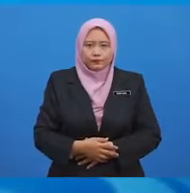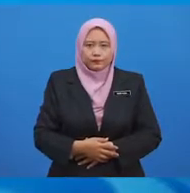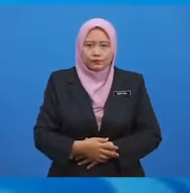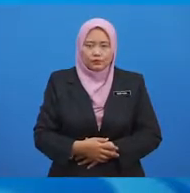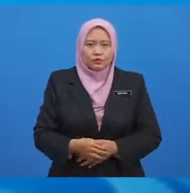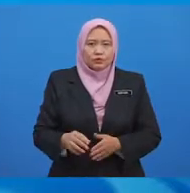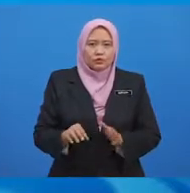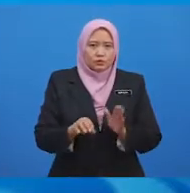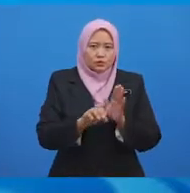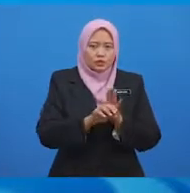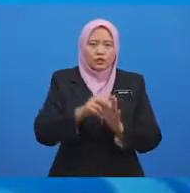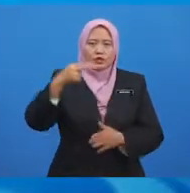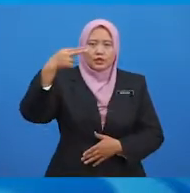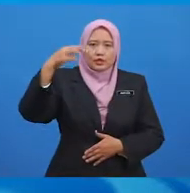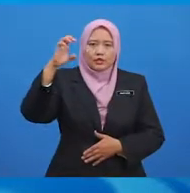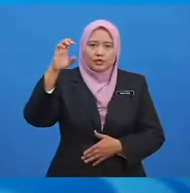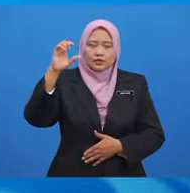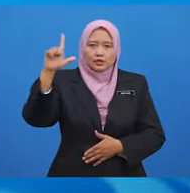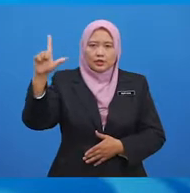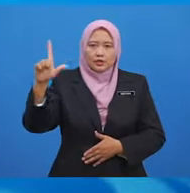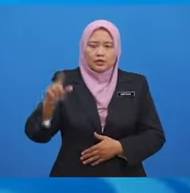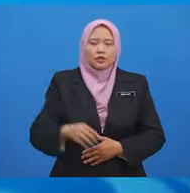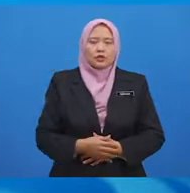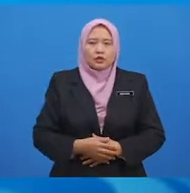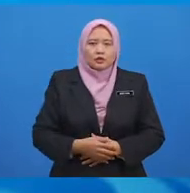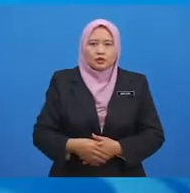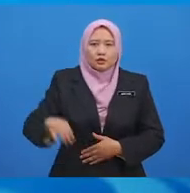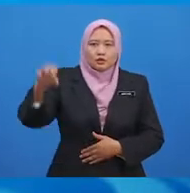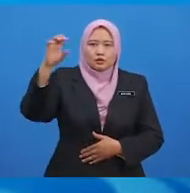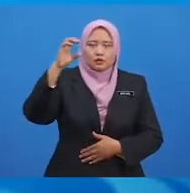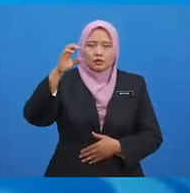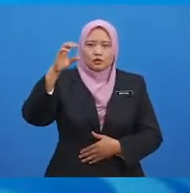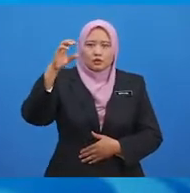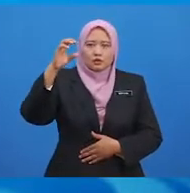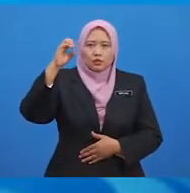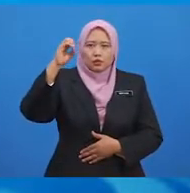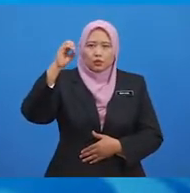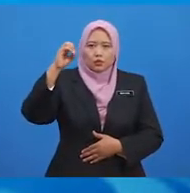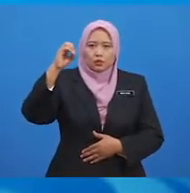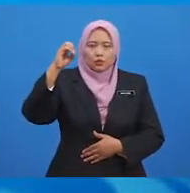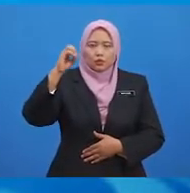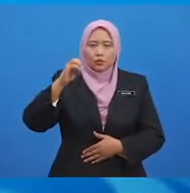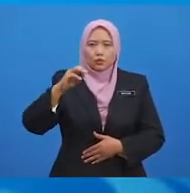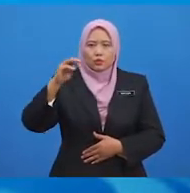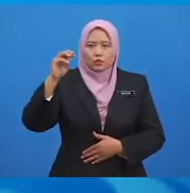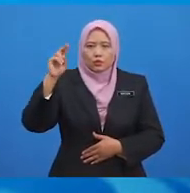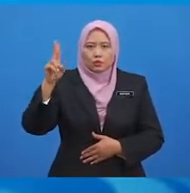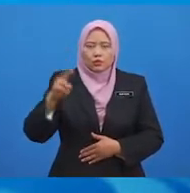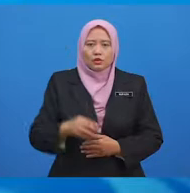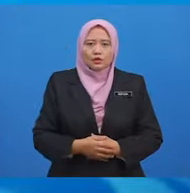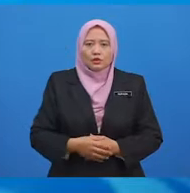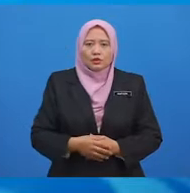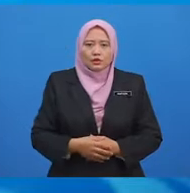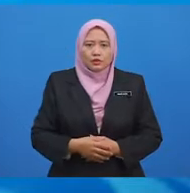hidrogen klorida, karbon monoksida, amonia dan